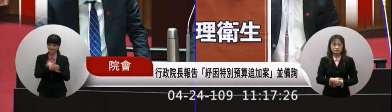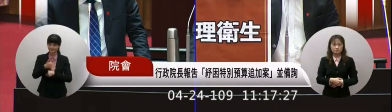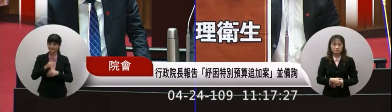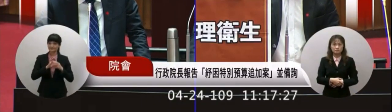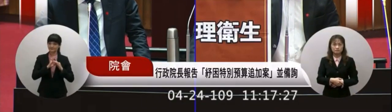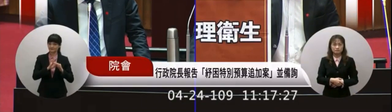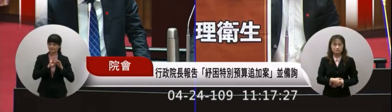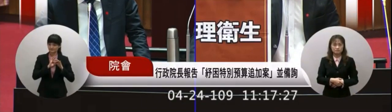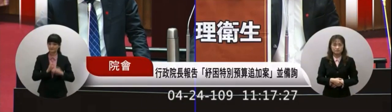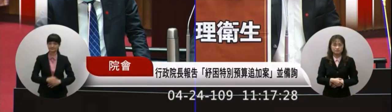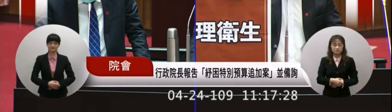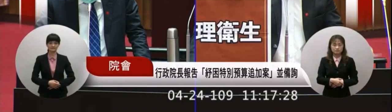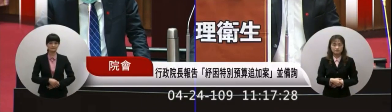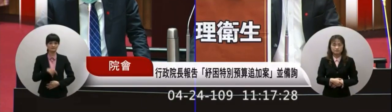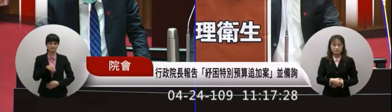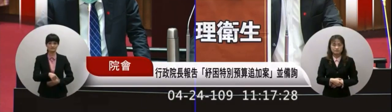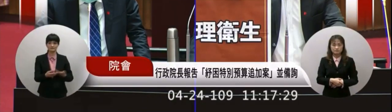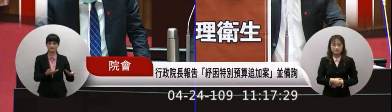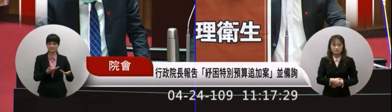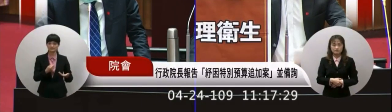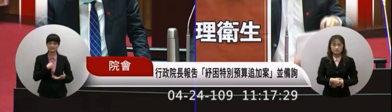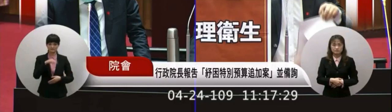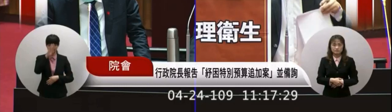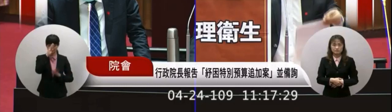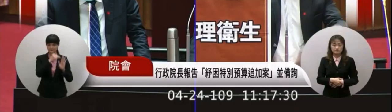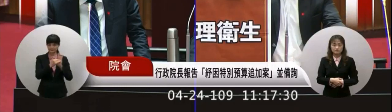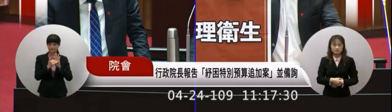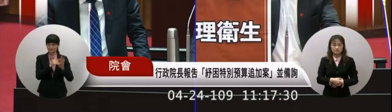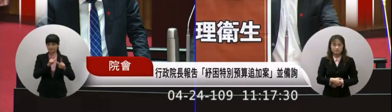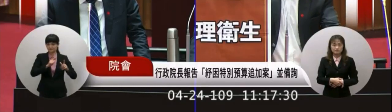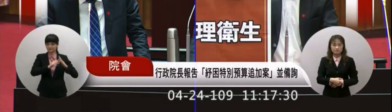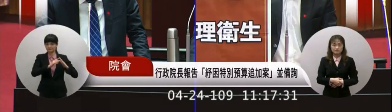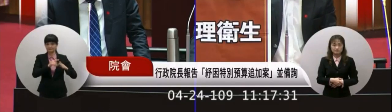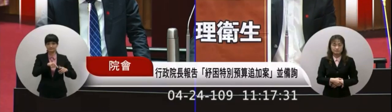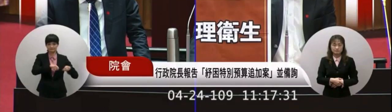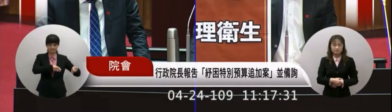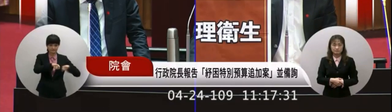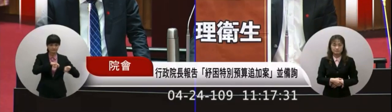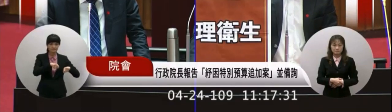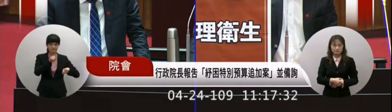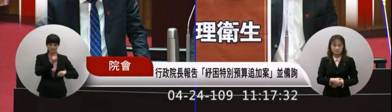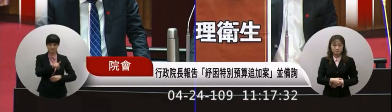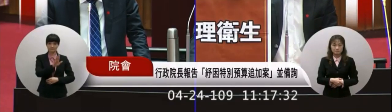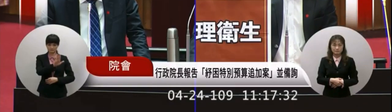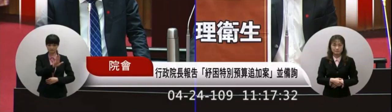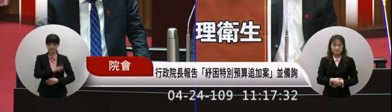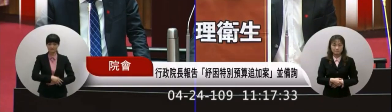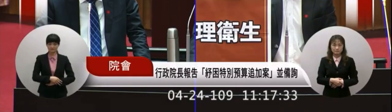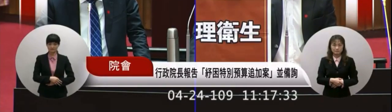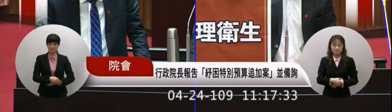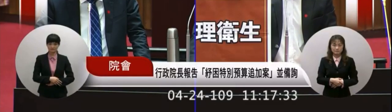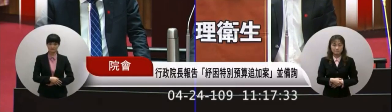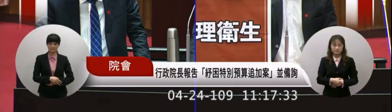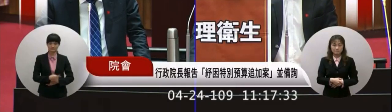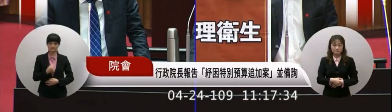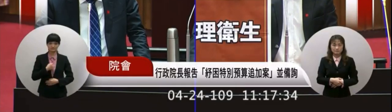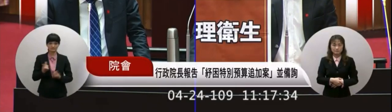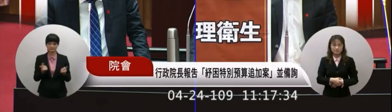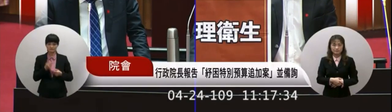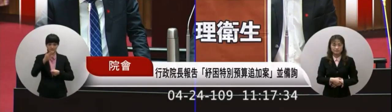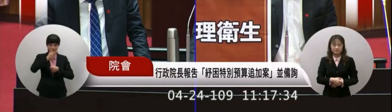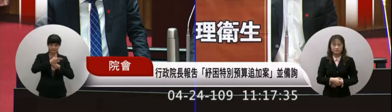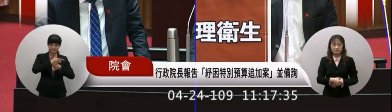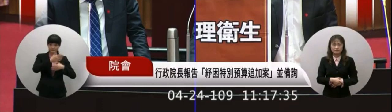关心，因为这方面，阮伫防疫大作战有拍影片，就是用新口司司长来